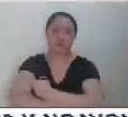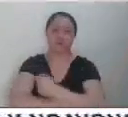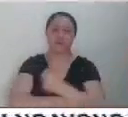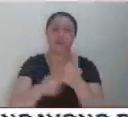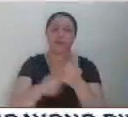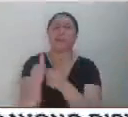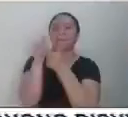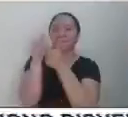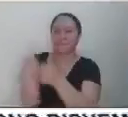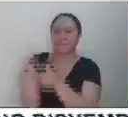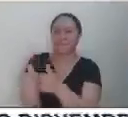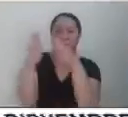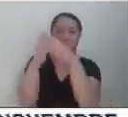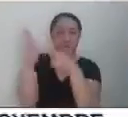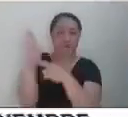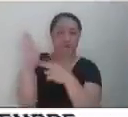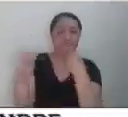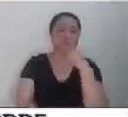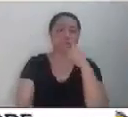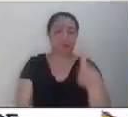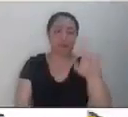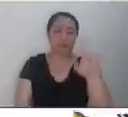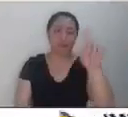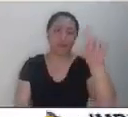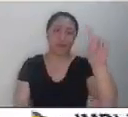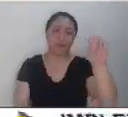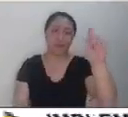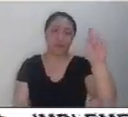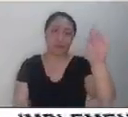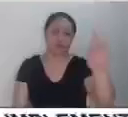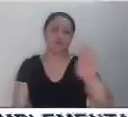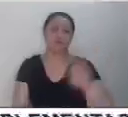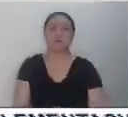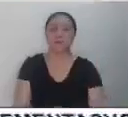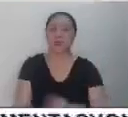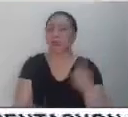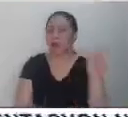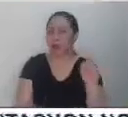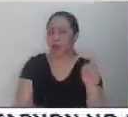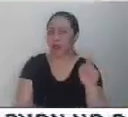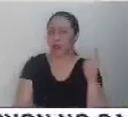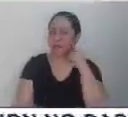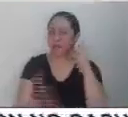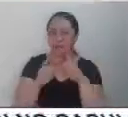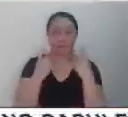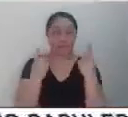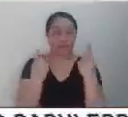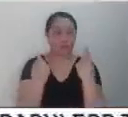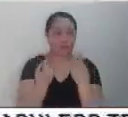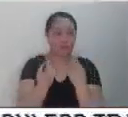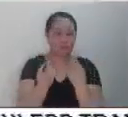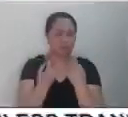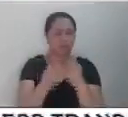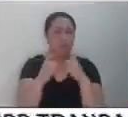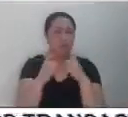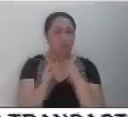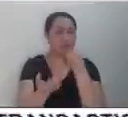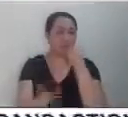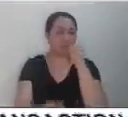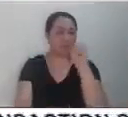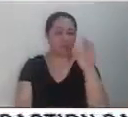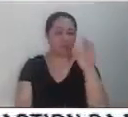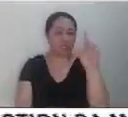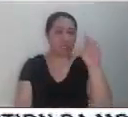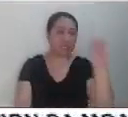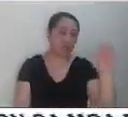Subic. Sa south naman po, meron tayo nung Caditex, yung dati pong Coastal Road. Opo. From Parañaque Toll Plaza to Kawit